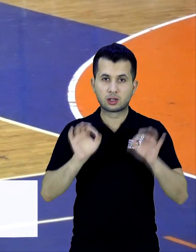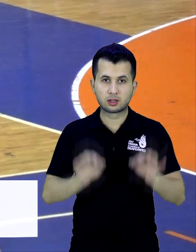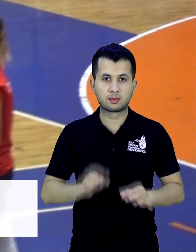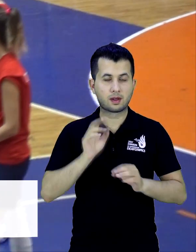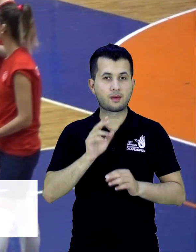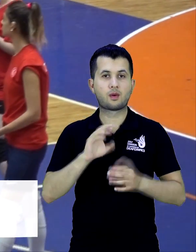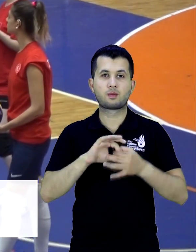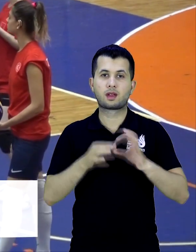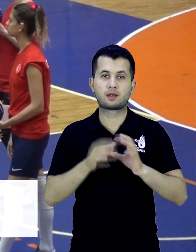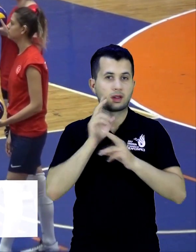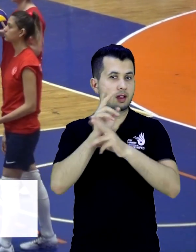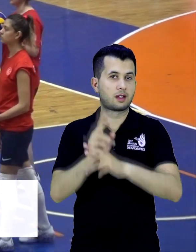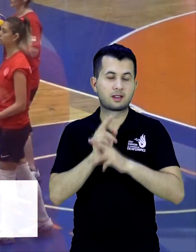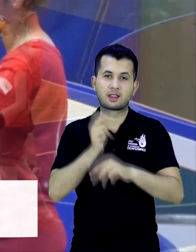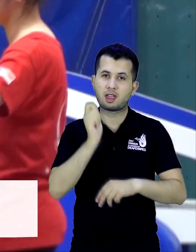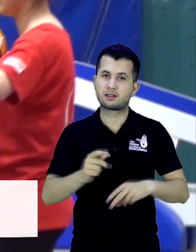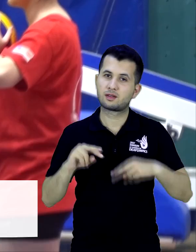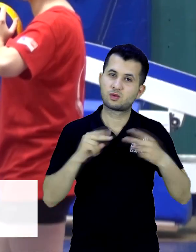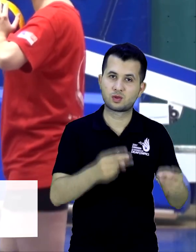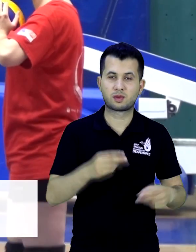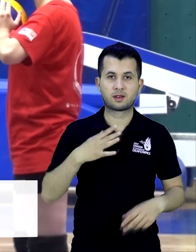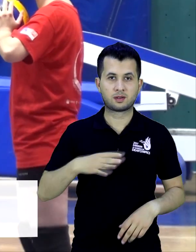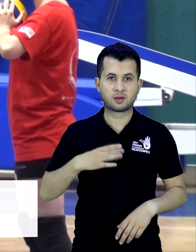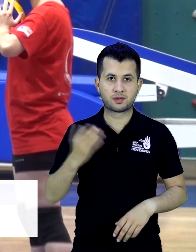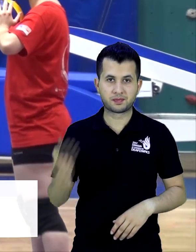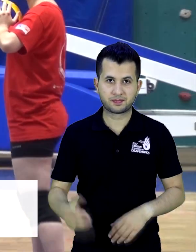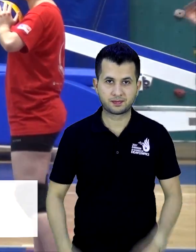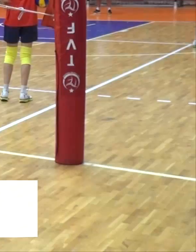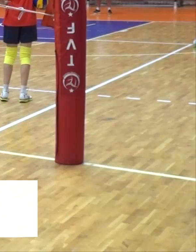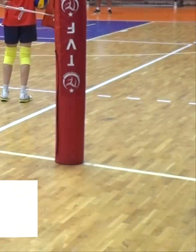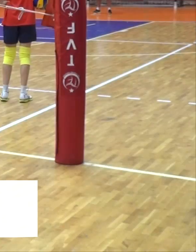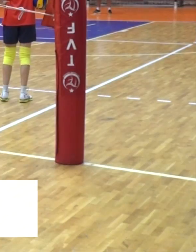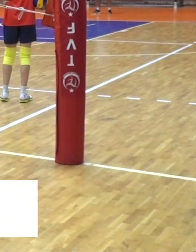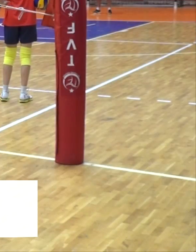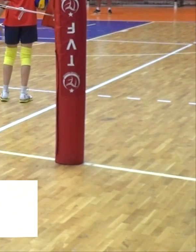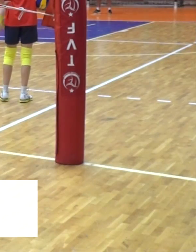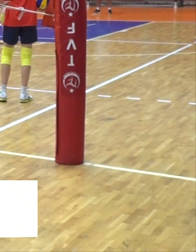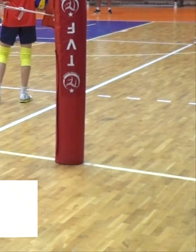20 yaşındaki sporcu şimdi olimpiyat hayalini gerçeğe çevirmeye hazırlanıyor.